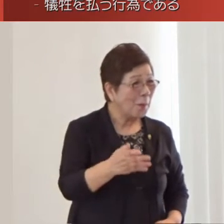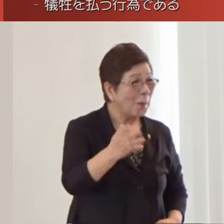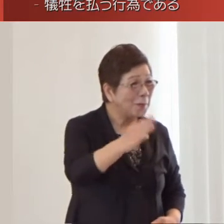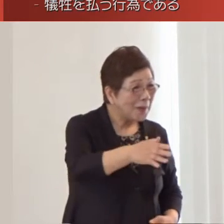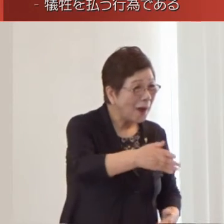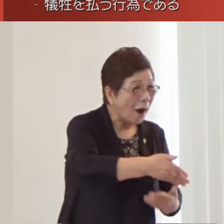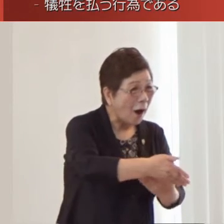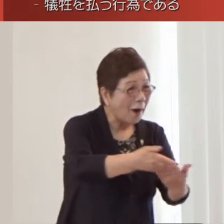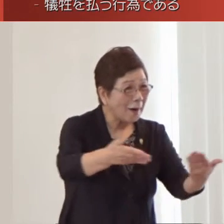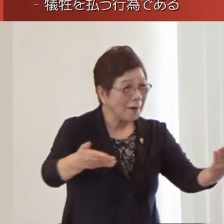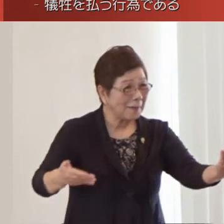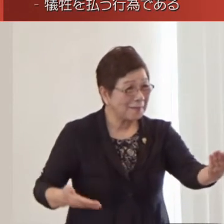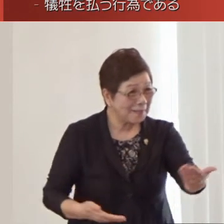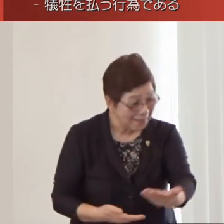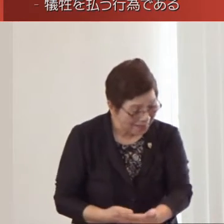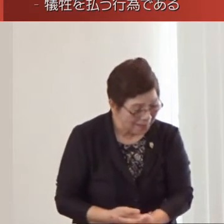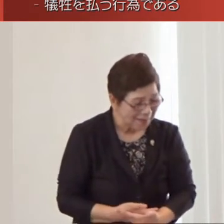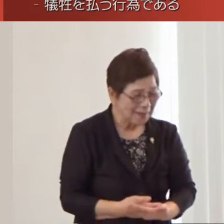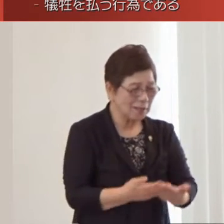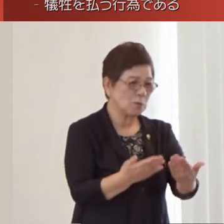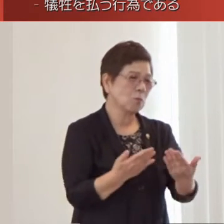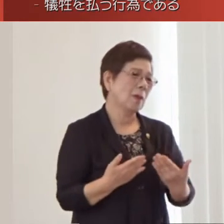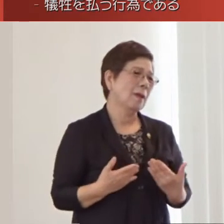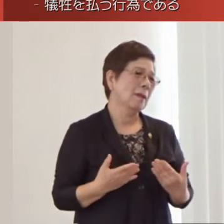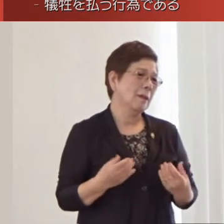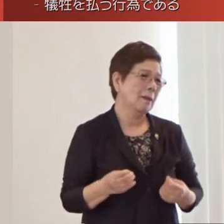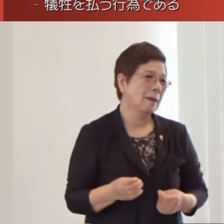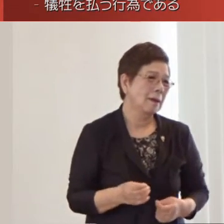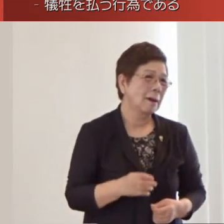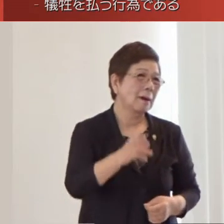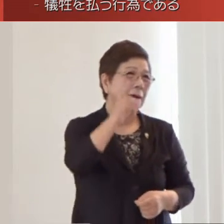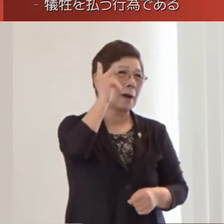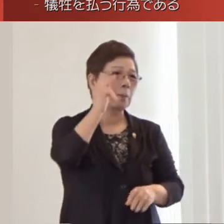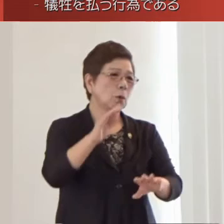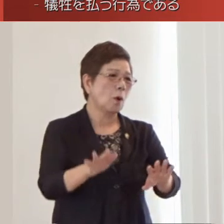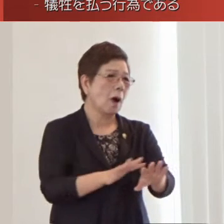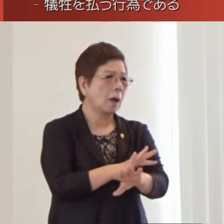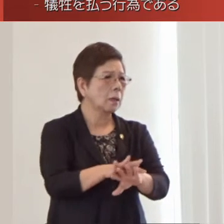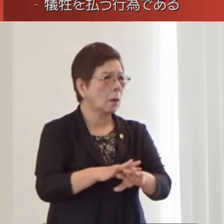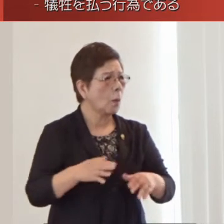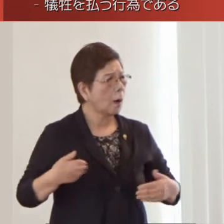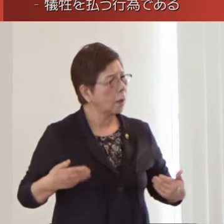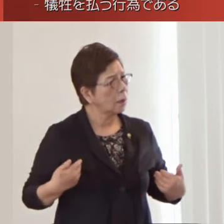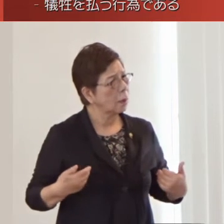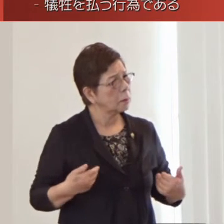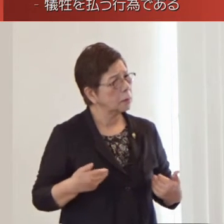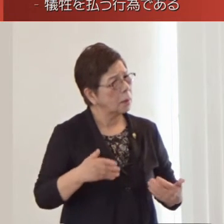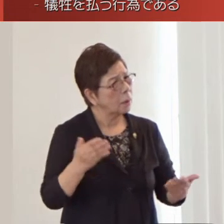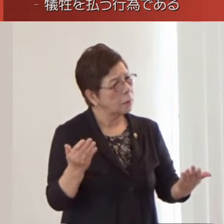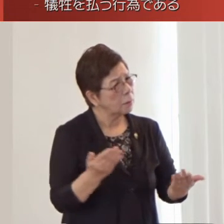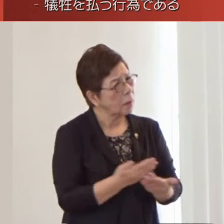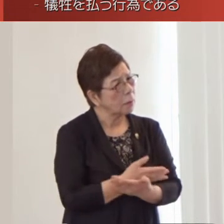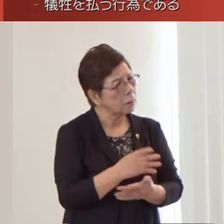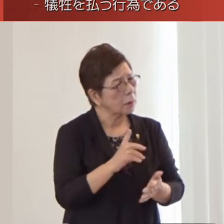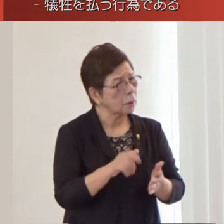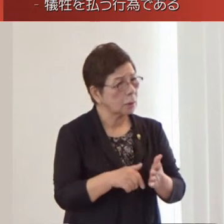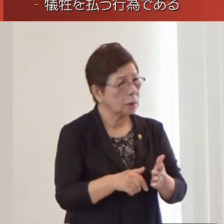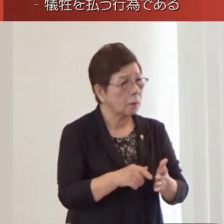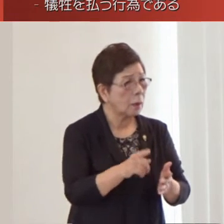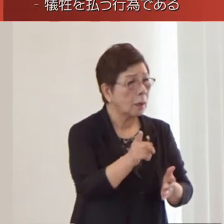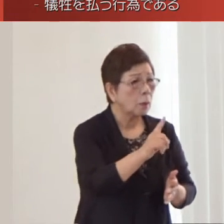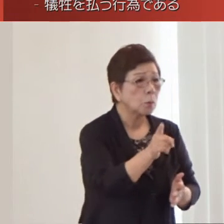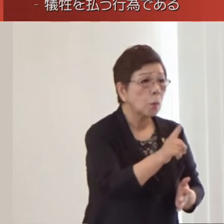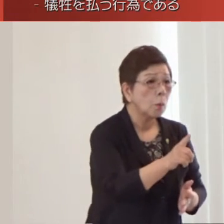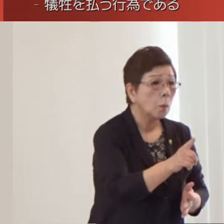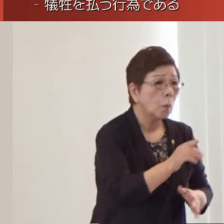切に思っておられるということが分かったんです。神の愛が分からなくなったらどうしますか。十字架を見ればいいんですよ。